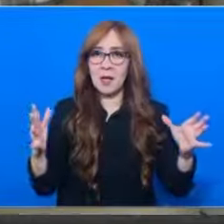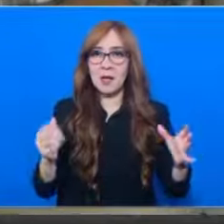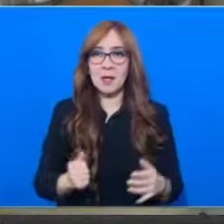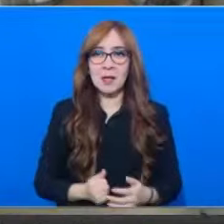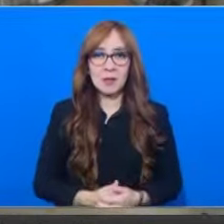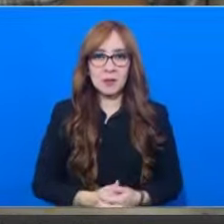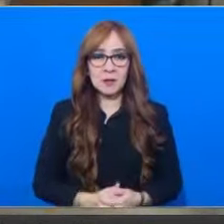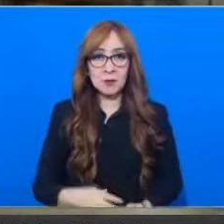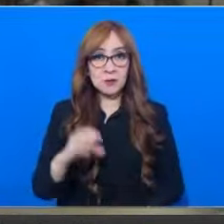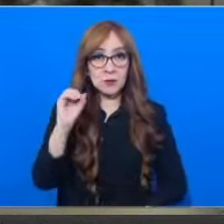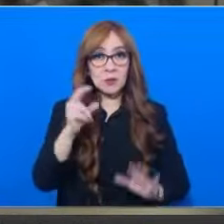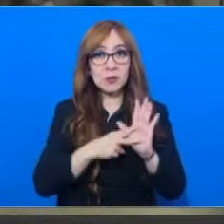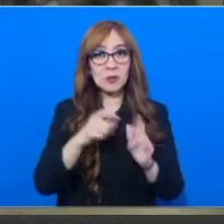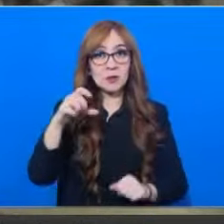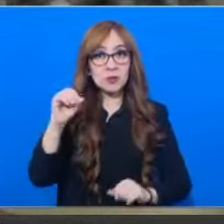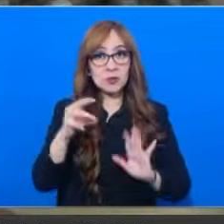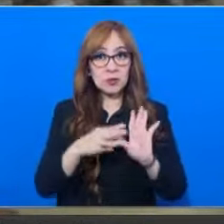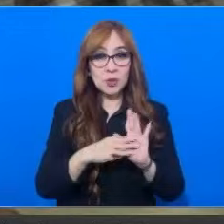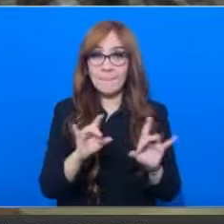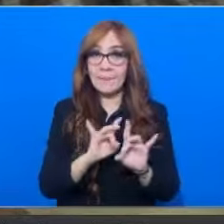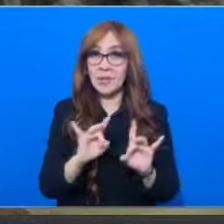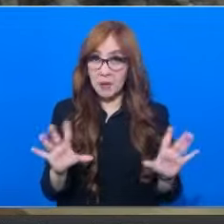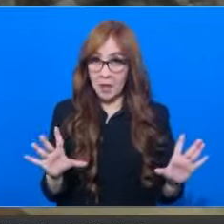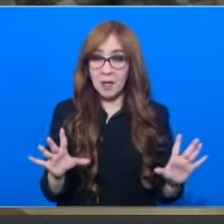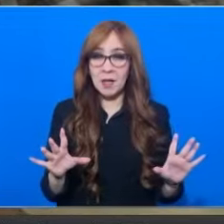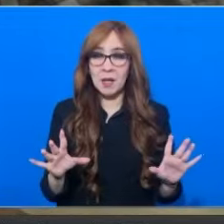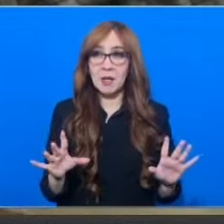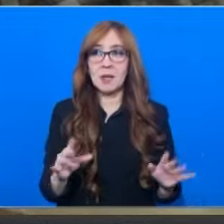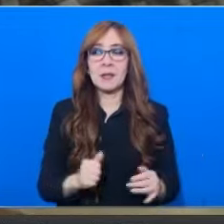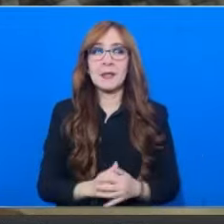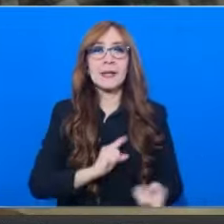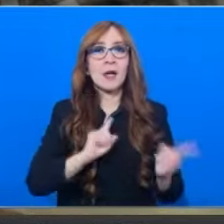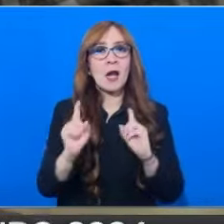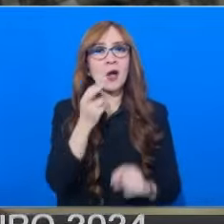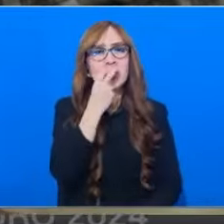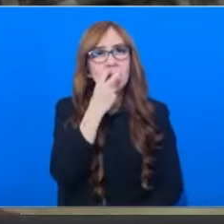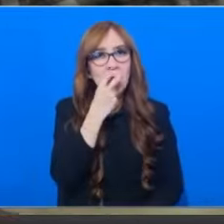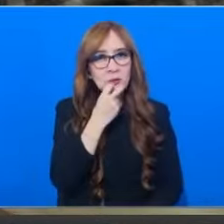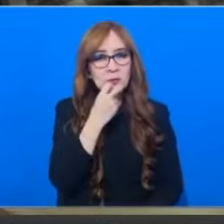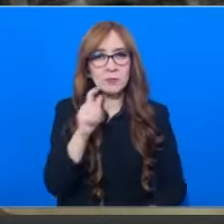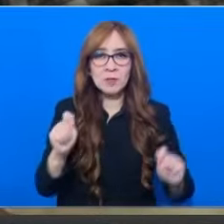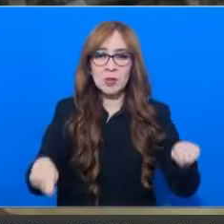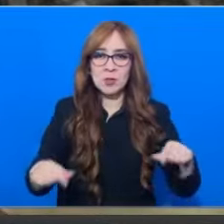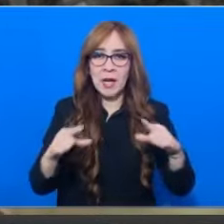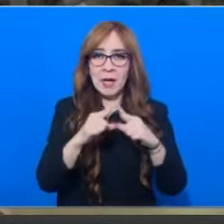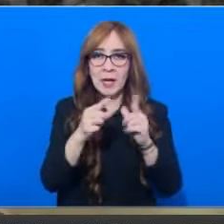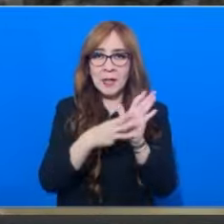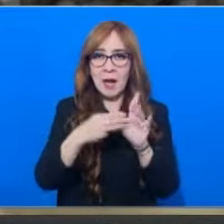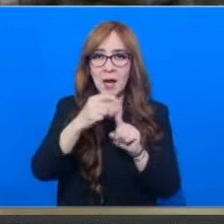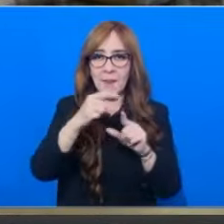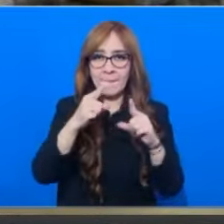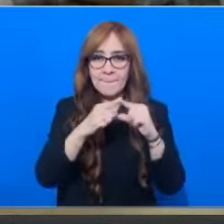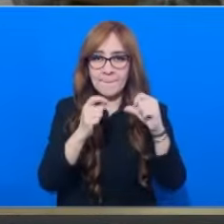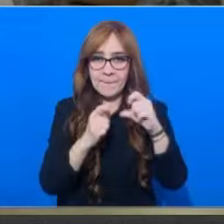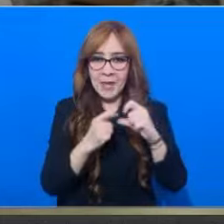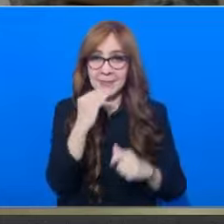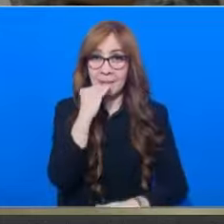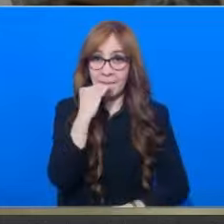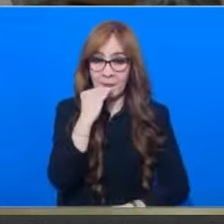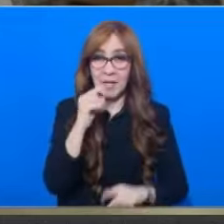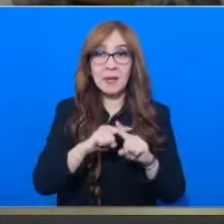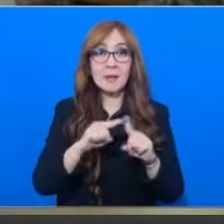ini oncomnya tuh berbeda dengan oncom biasanya. Kalau misalkan katakanlah di Bandung, biasanya menggunakan ampas tempe. Tetapi kalau di... ini